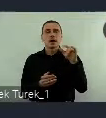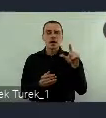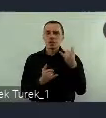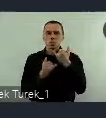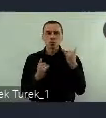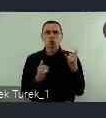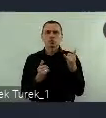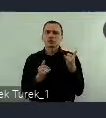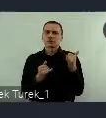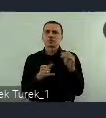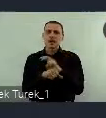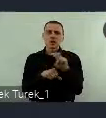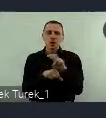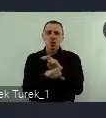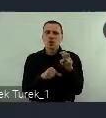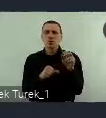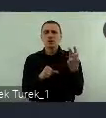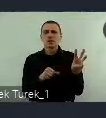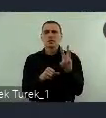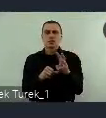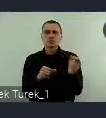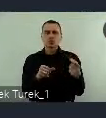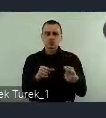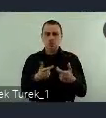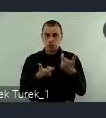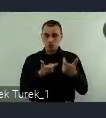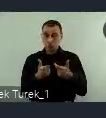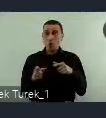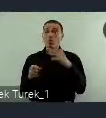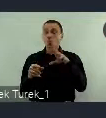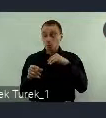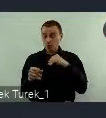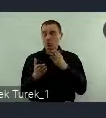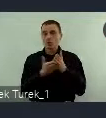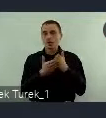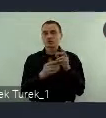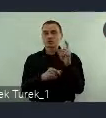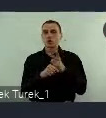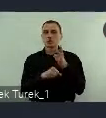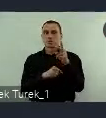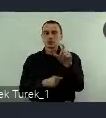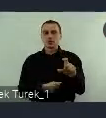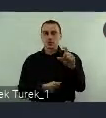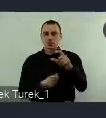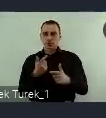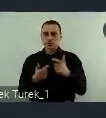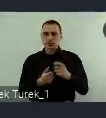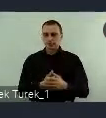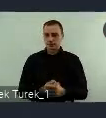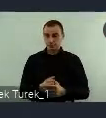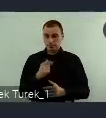wykorzystywane na stronach internetowych żeby móc wdrażać dostępność cyfrową żeby móc ją stosować i tak dalej